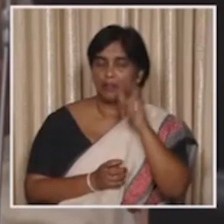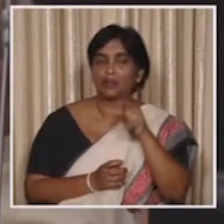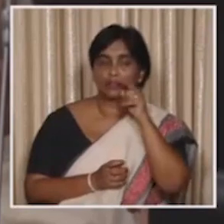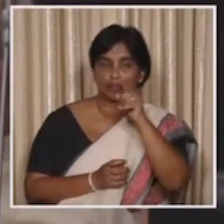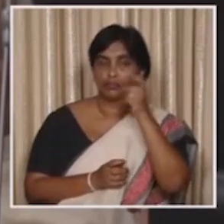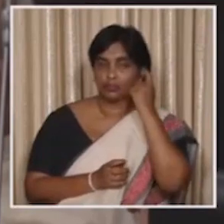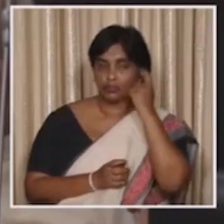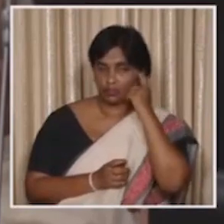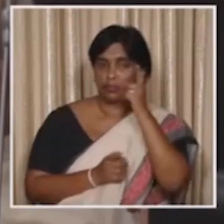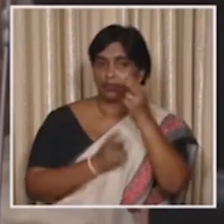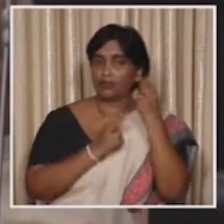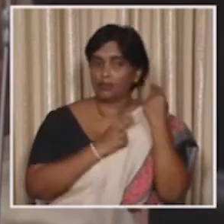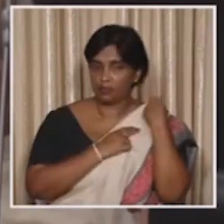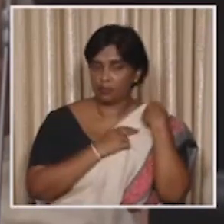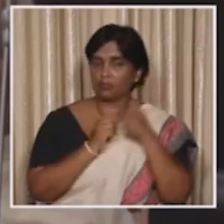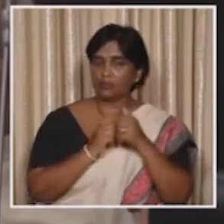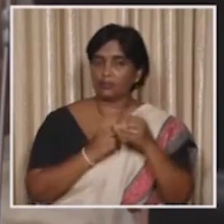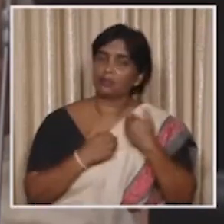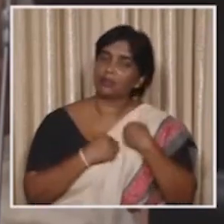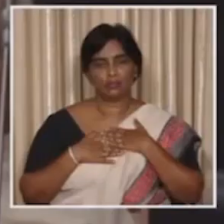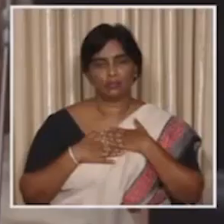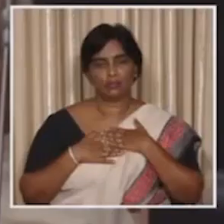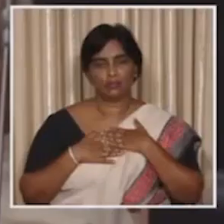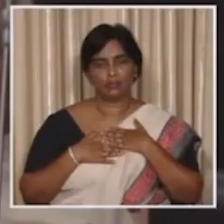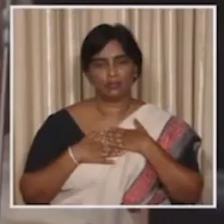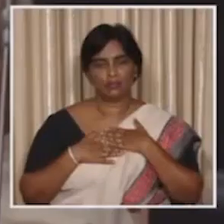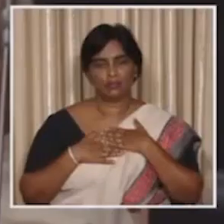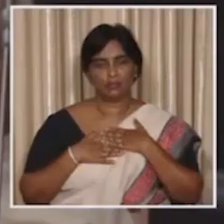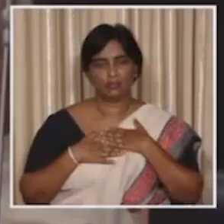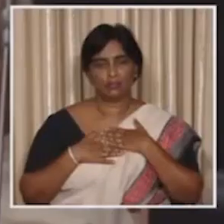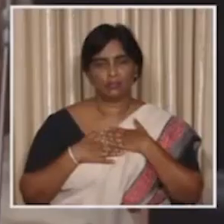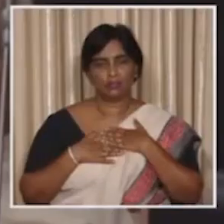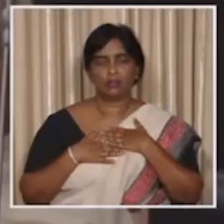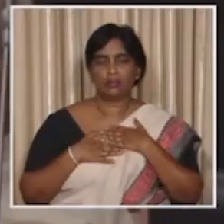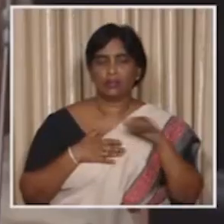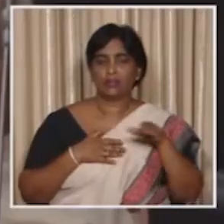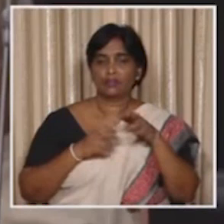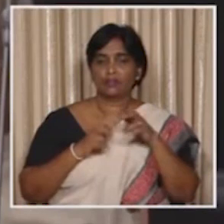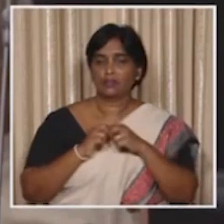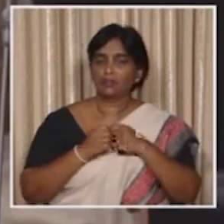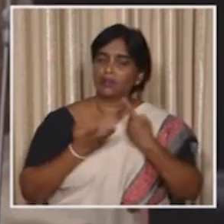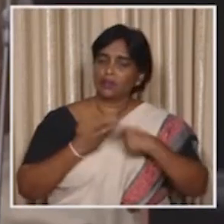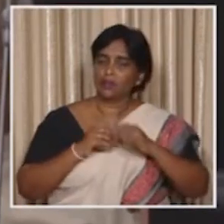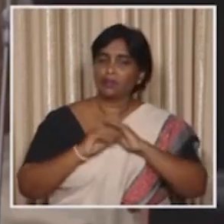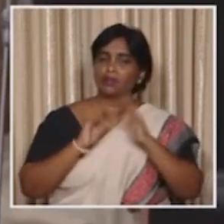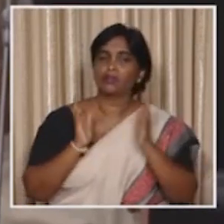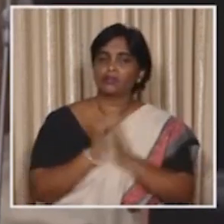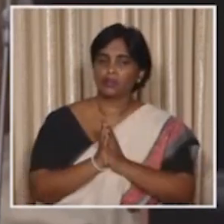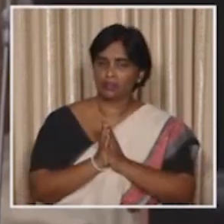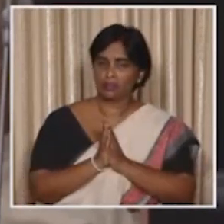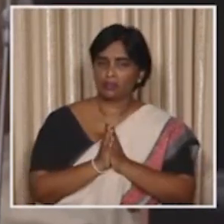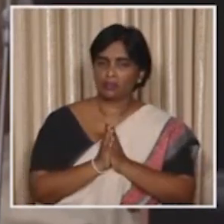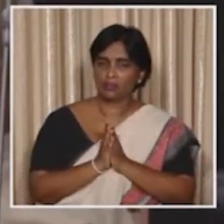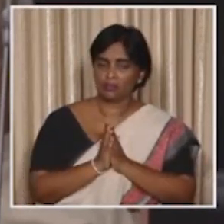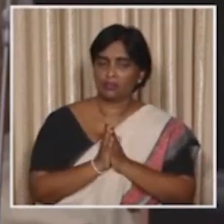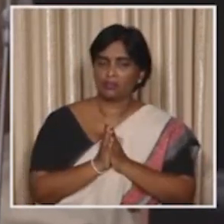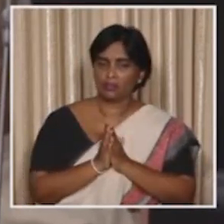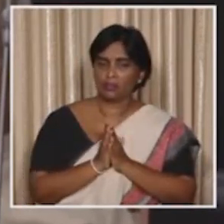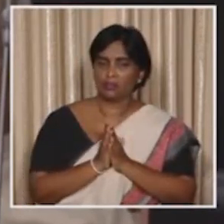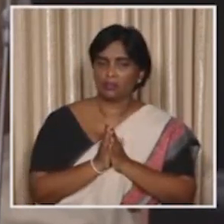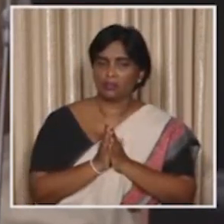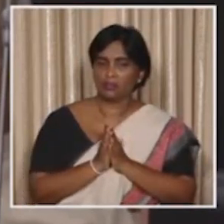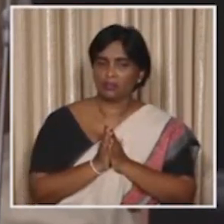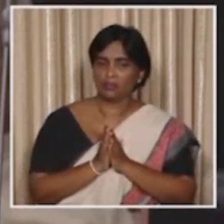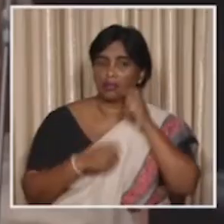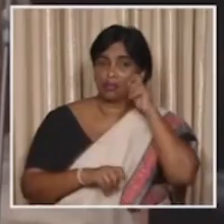දන්න ඔබතුමාගේ යුතුකම ඔබතුමා කර. මගේ යුතුකම මං කර. ඉතින් public trust කියන්නේ everything. We are the sovereignty. We exercise the